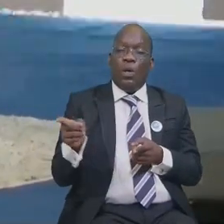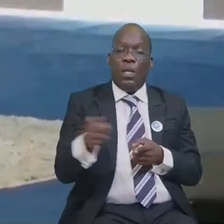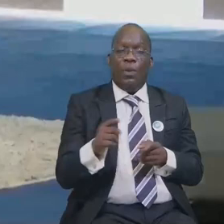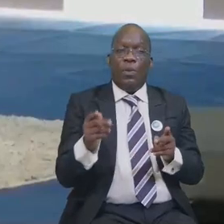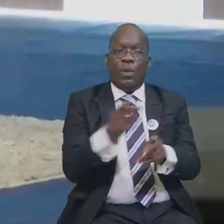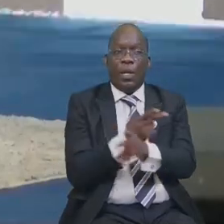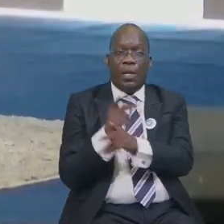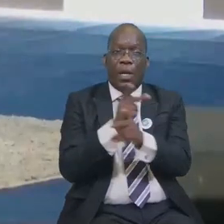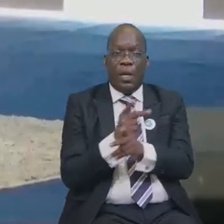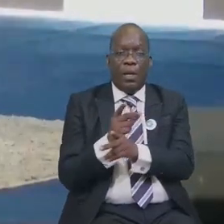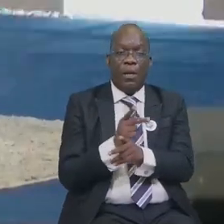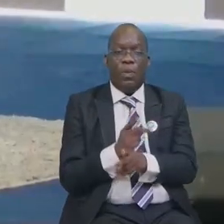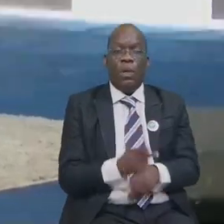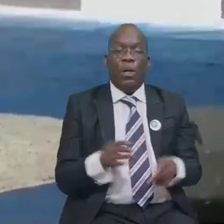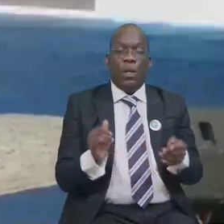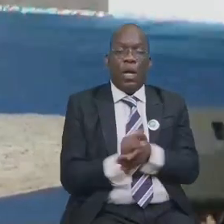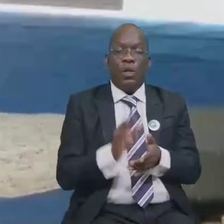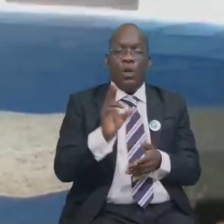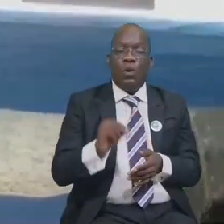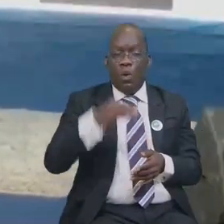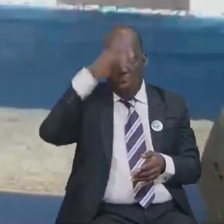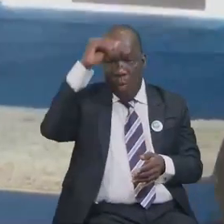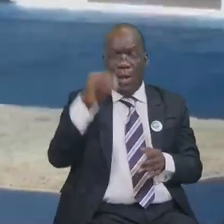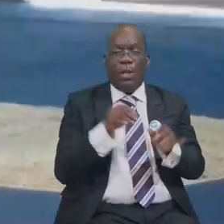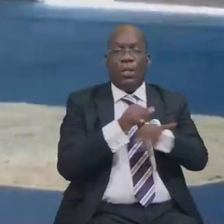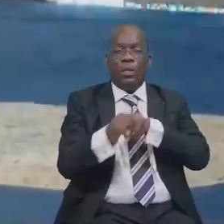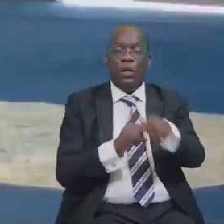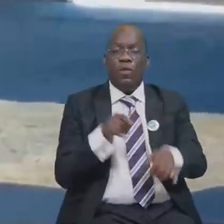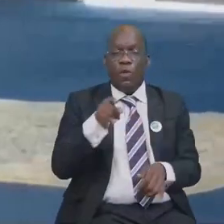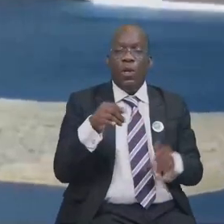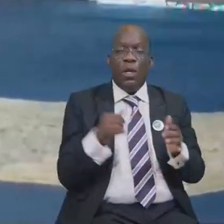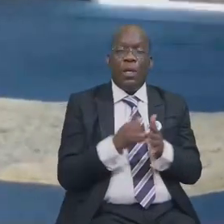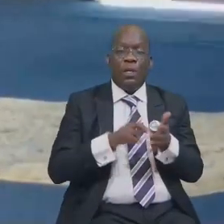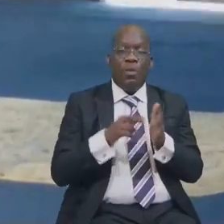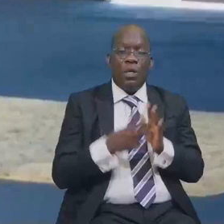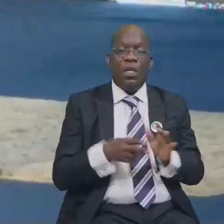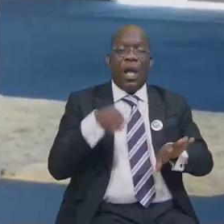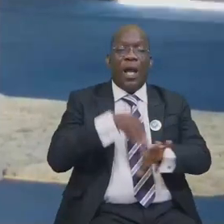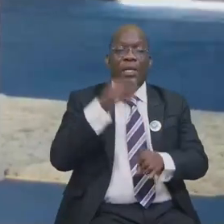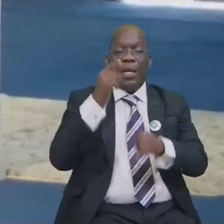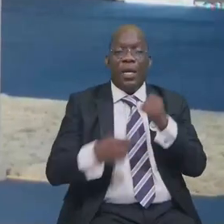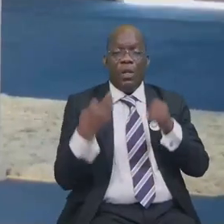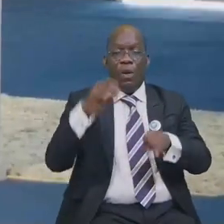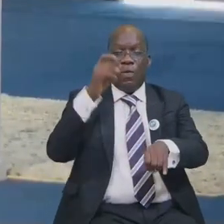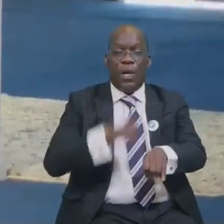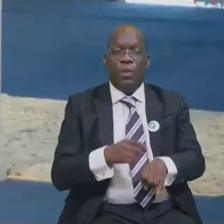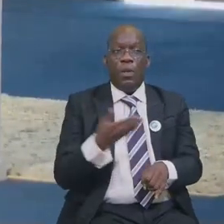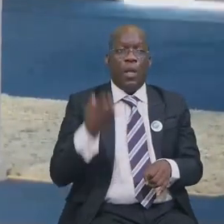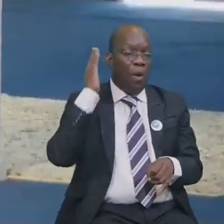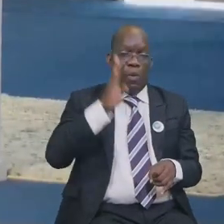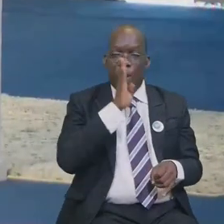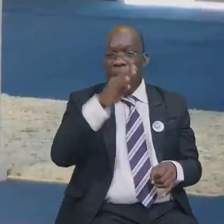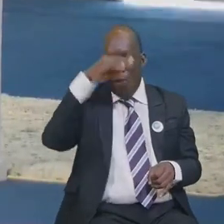vous séduise. Cela veut dire, à la fin des temps, il y aura des hommes et des femmes. Il y aura